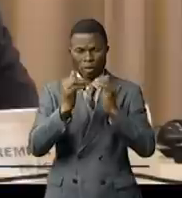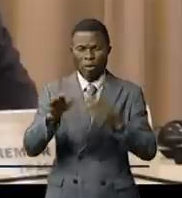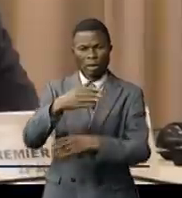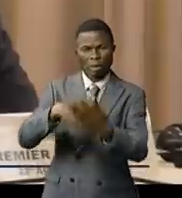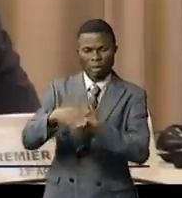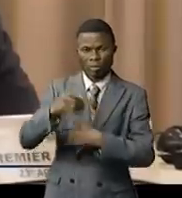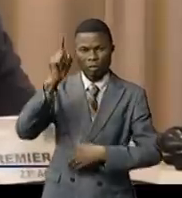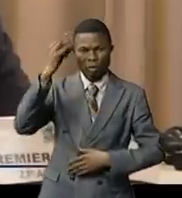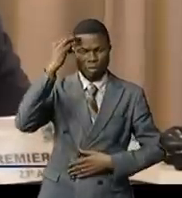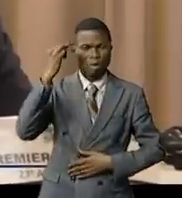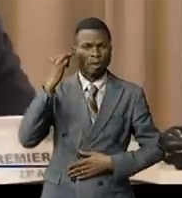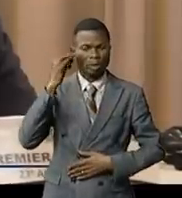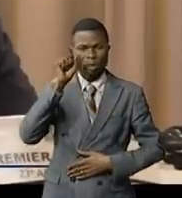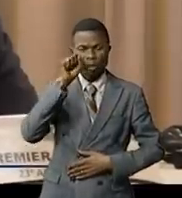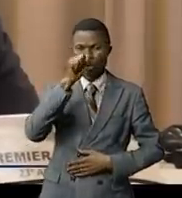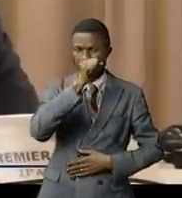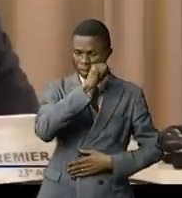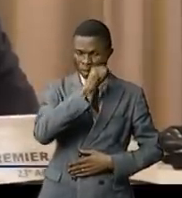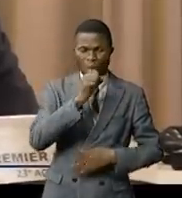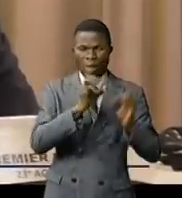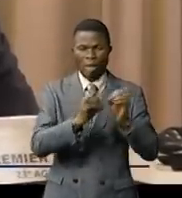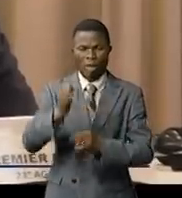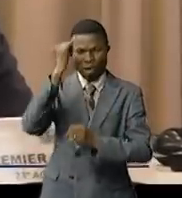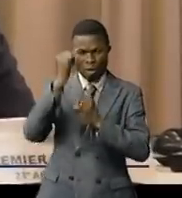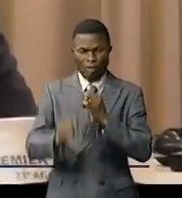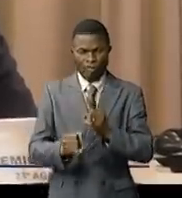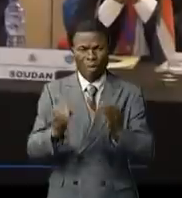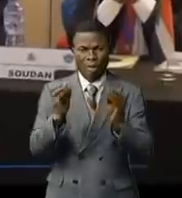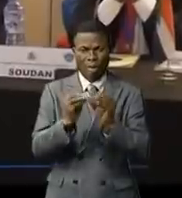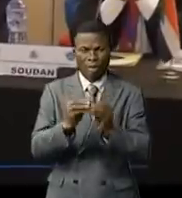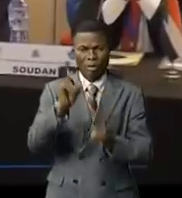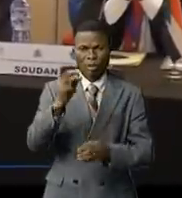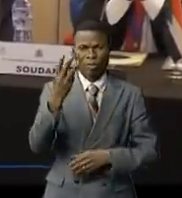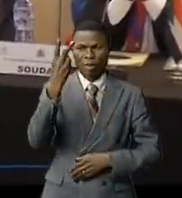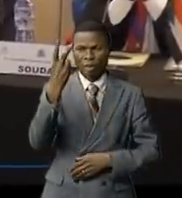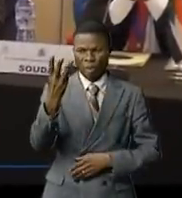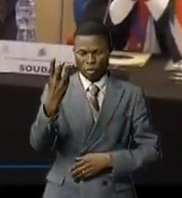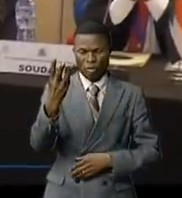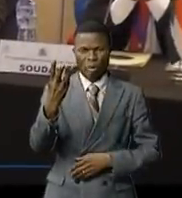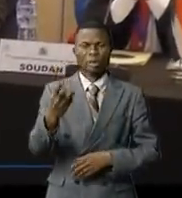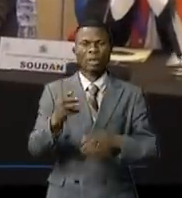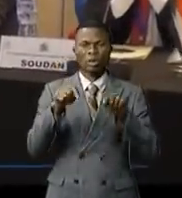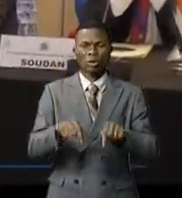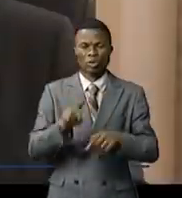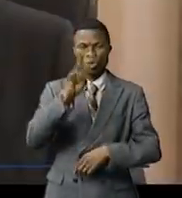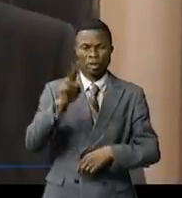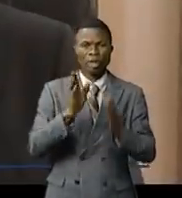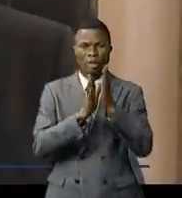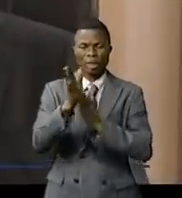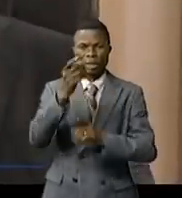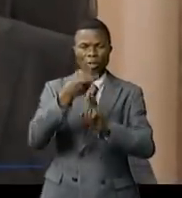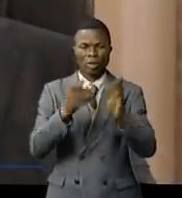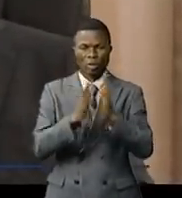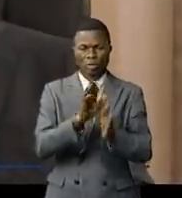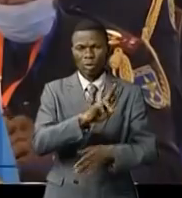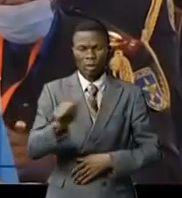ministre Jean-Michel Sama Lukunde Kyenge a clôturé la 23e Assemblée générale de l'EAPECO ce vendredi 15